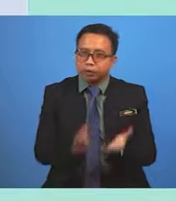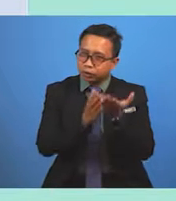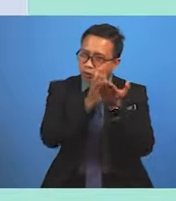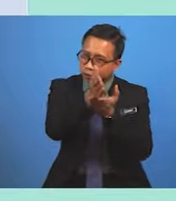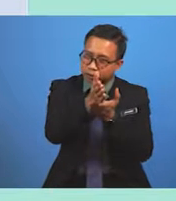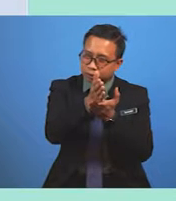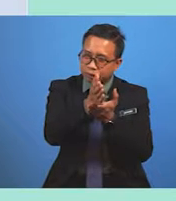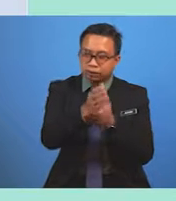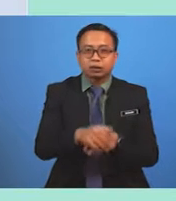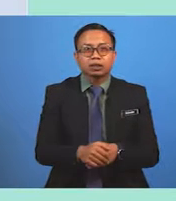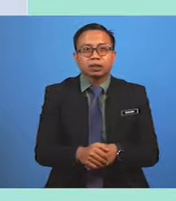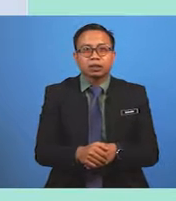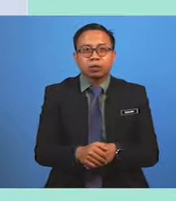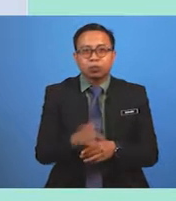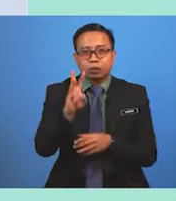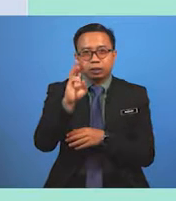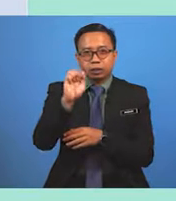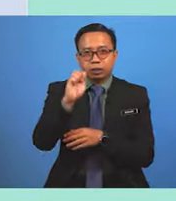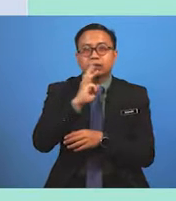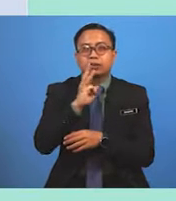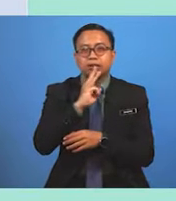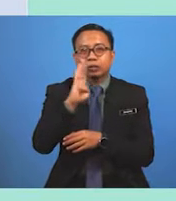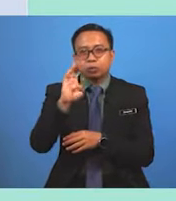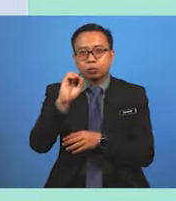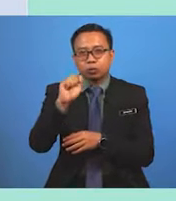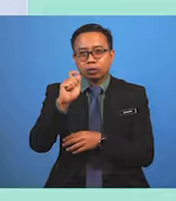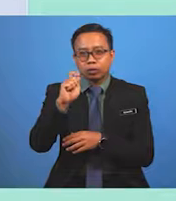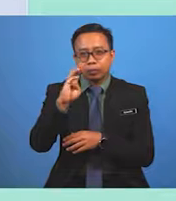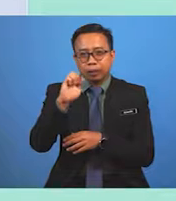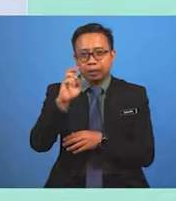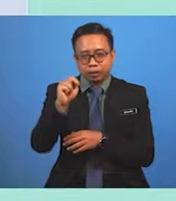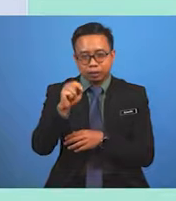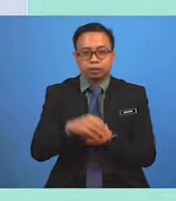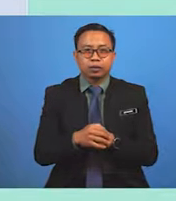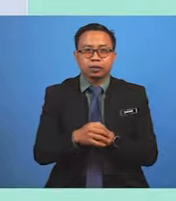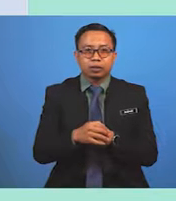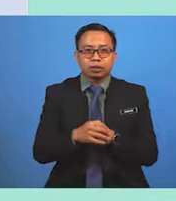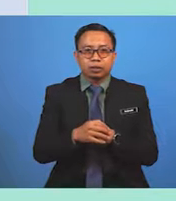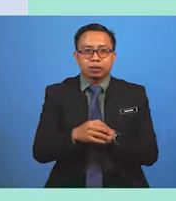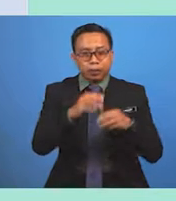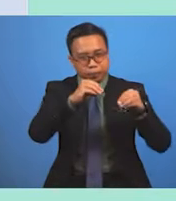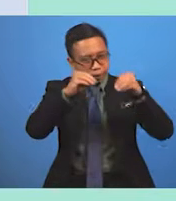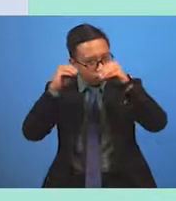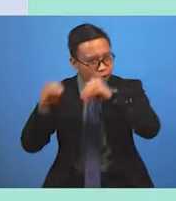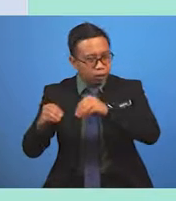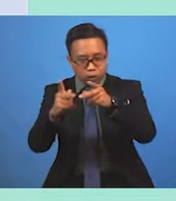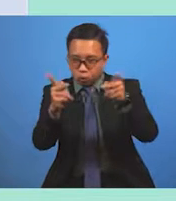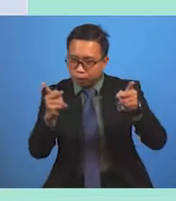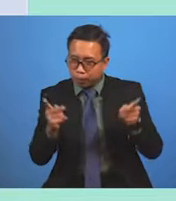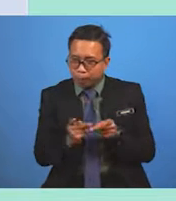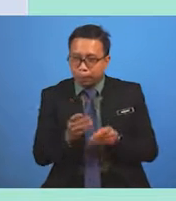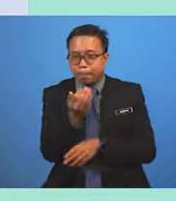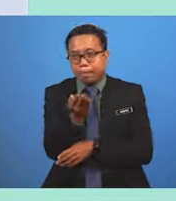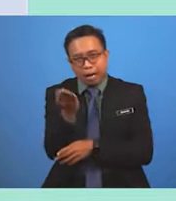Seterusnya adalah waterboatman. Kaedah untuk mencegahnya, kita melakukan meminyak kolam. Bahan